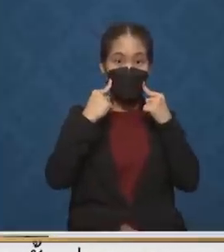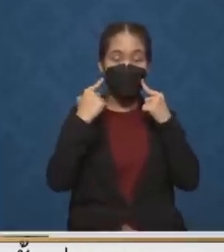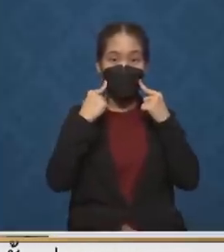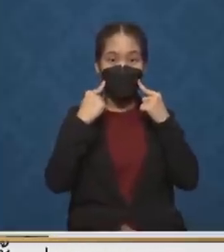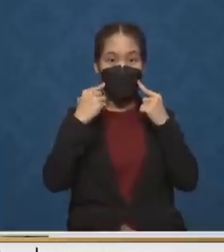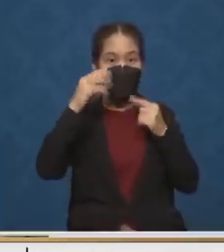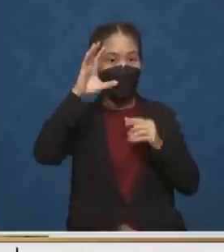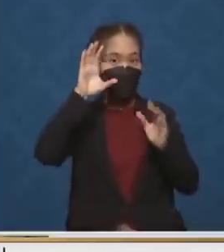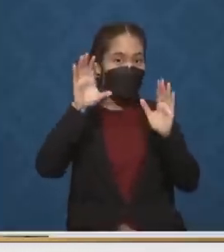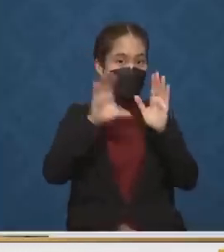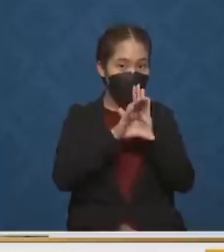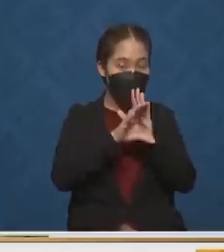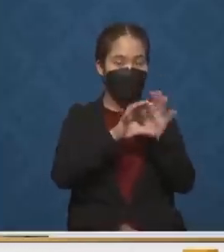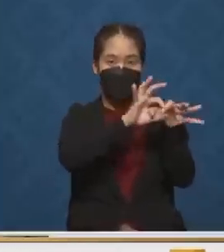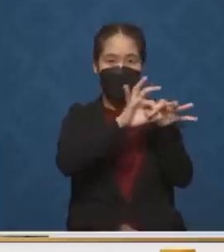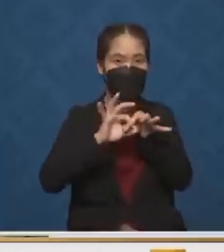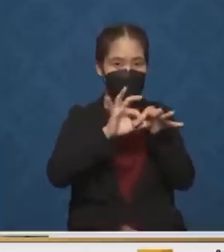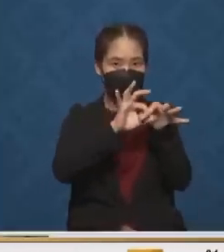บกลอง CCTV